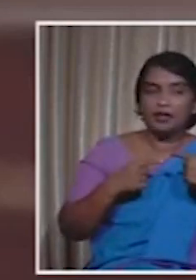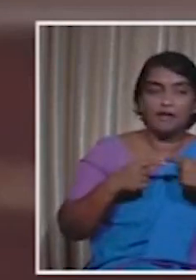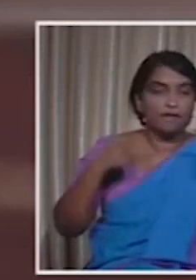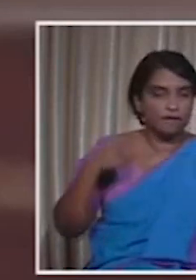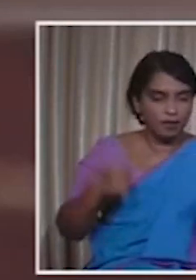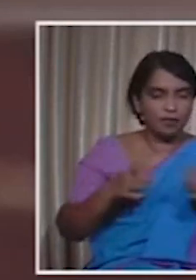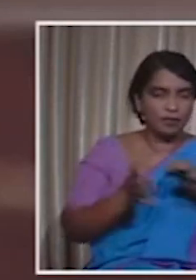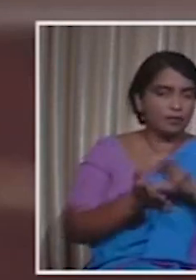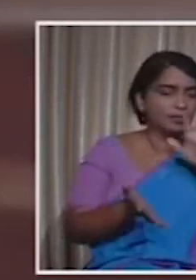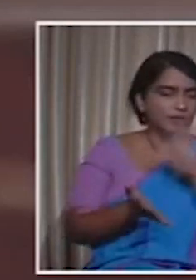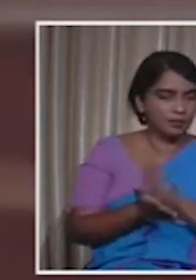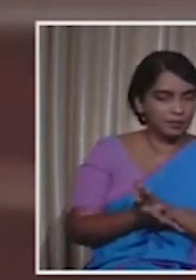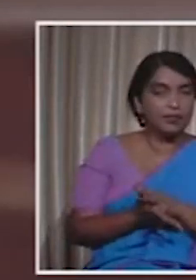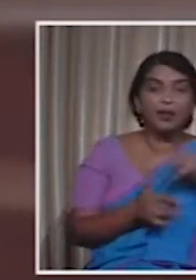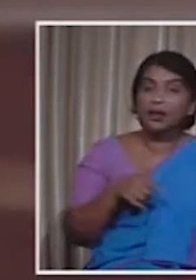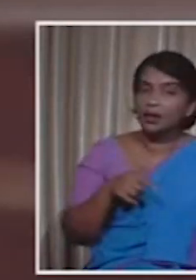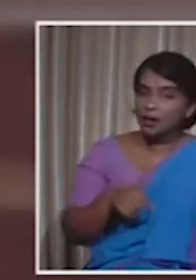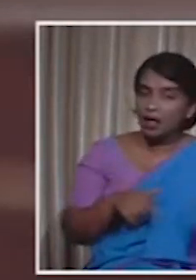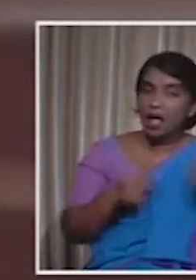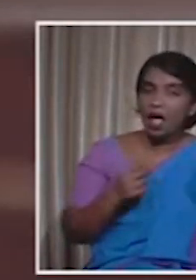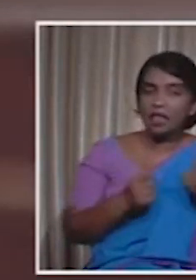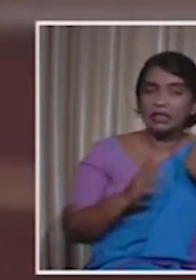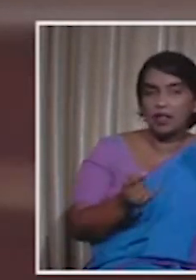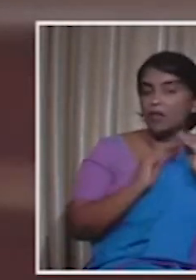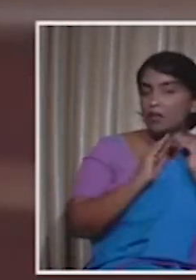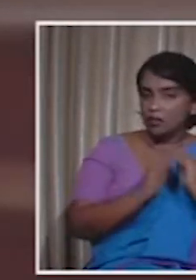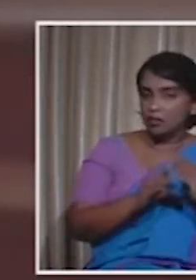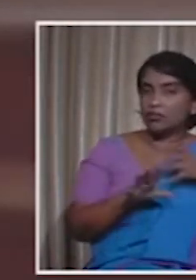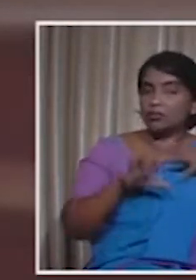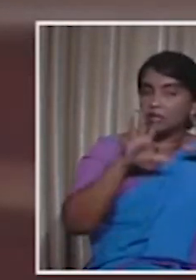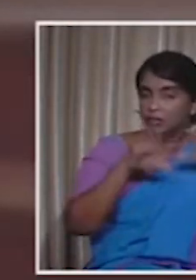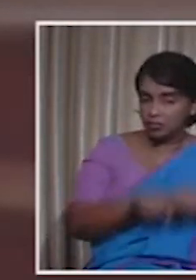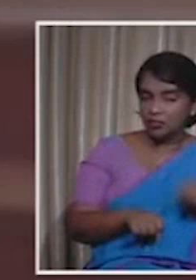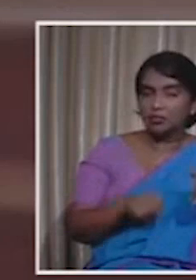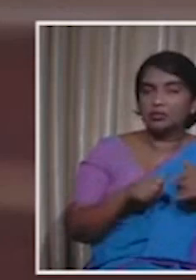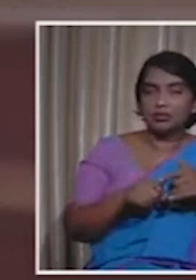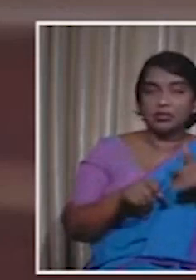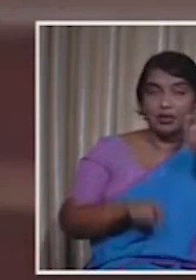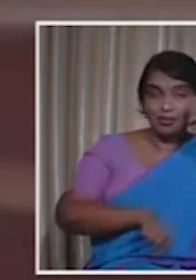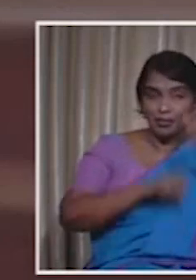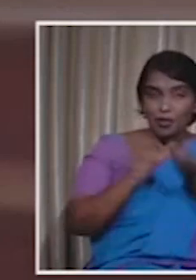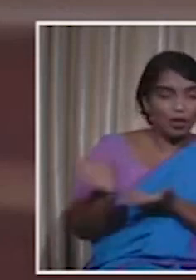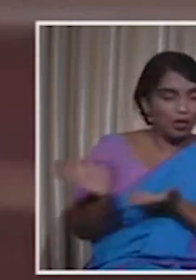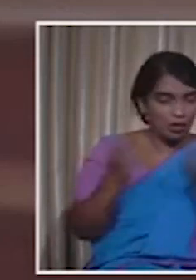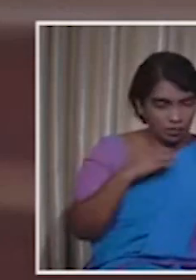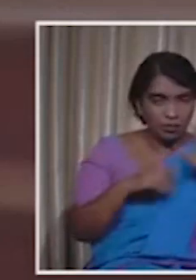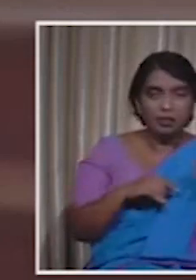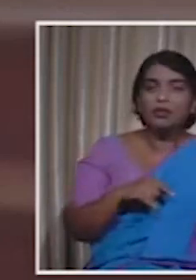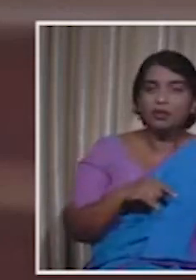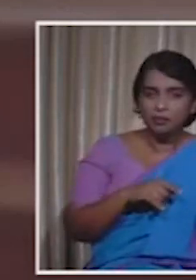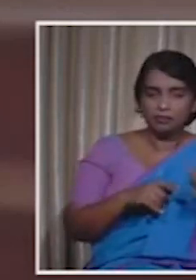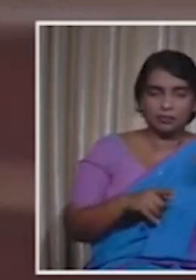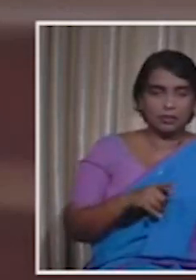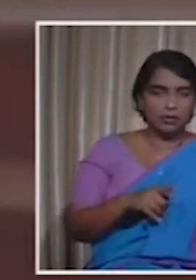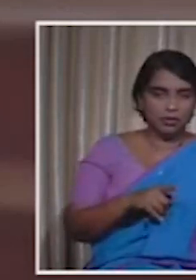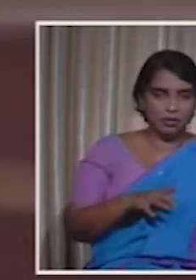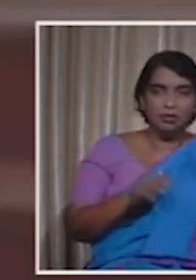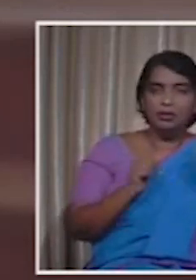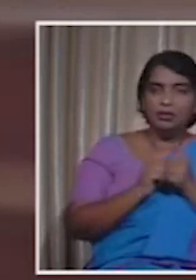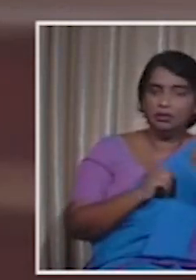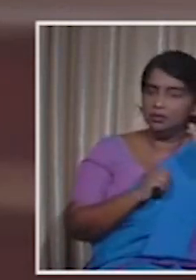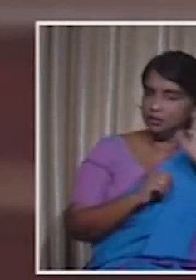முகத்திடலில் ஆரம்பித்த போராட்டம் ஆரம்பிக்கப்பட்டது. கோட்டபாயவை வீட்டுக்கு அனுப்புவதே அவர்களின் நோக்கமாக இருந்தது. அவர் பதவி